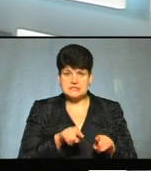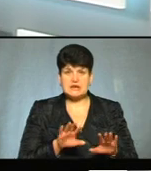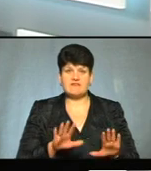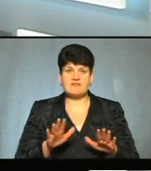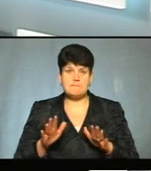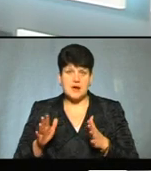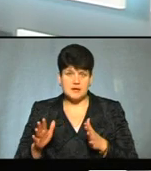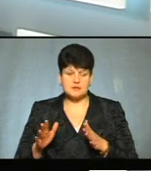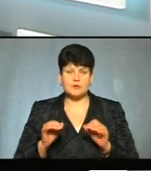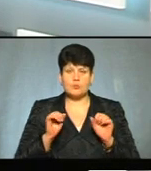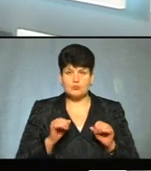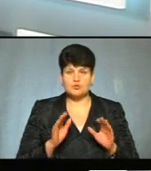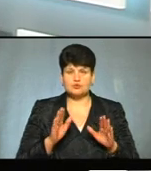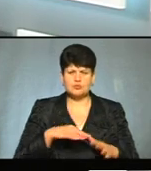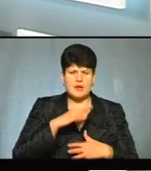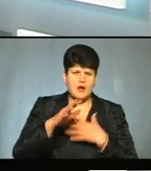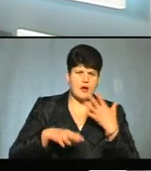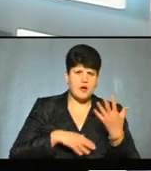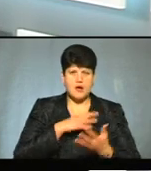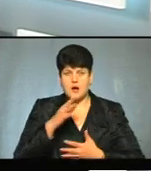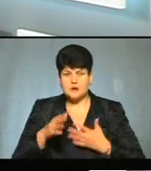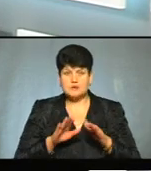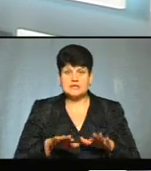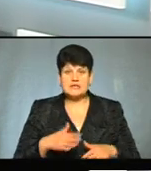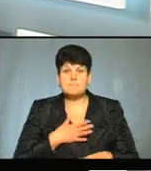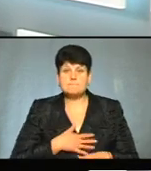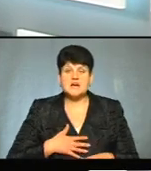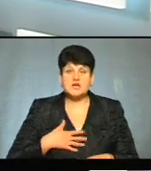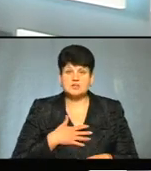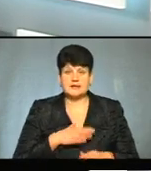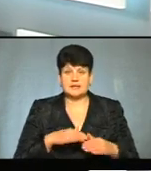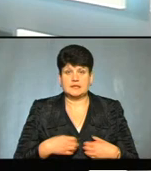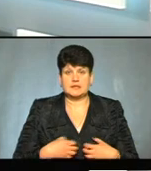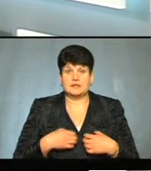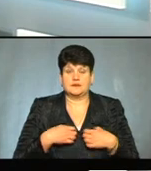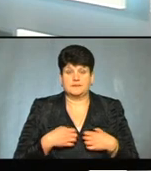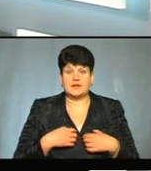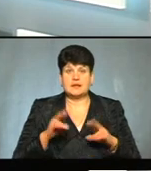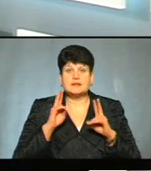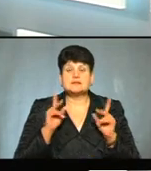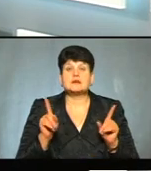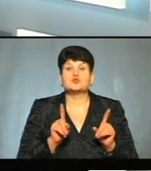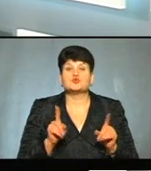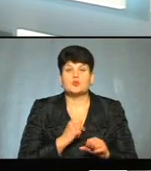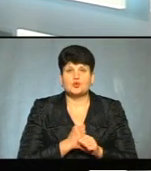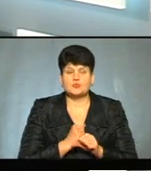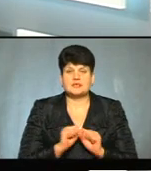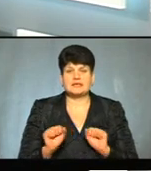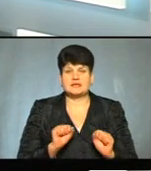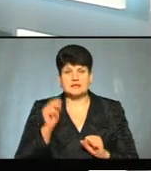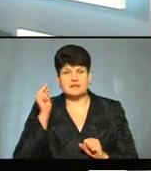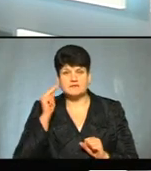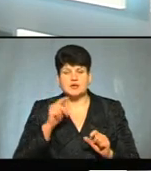таких випадків може бути хаос, так, адже діти переживають, діти налякані, не знають, що робити. Тобто